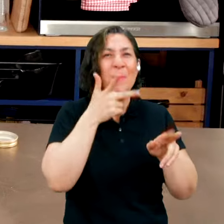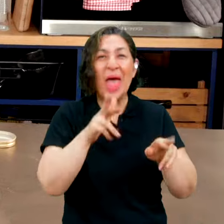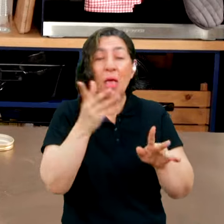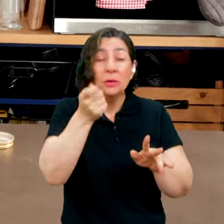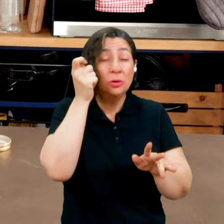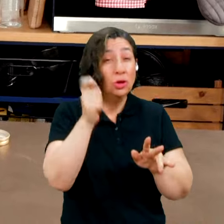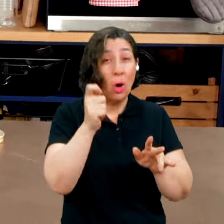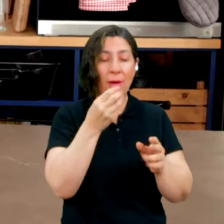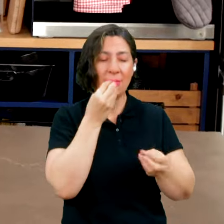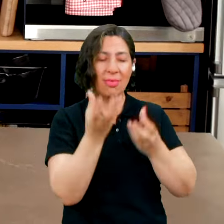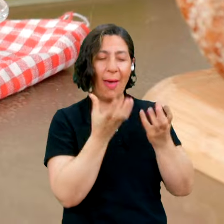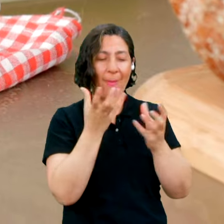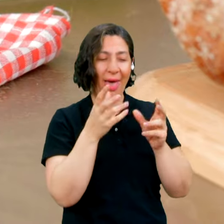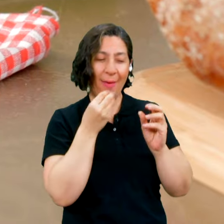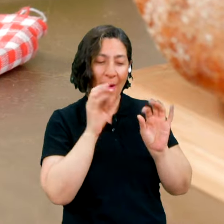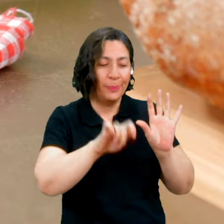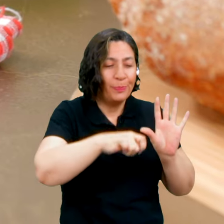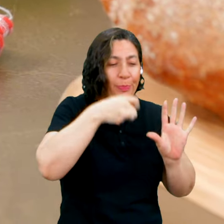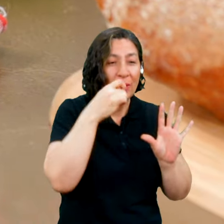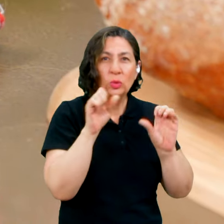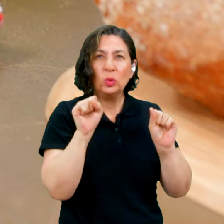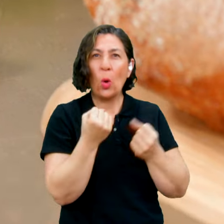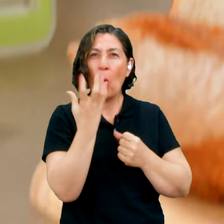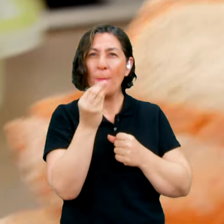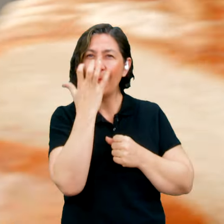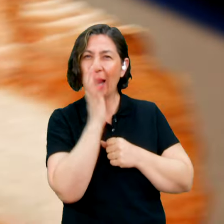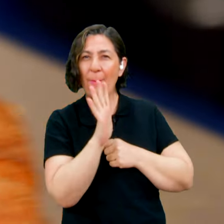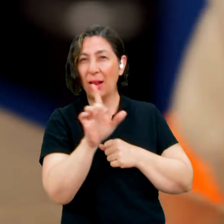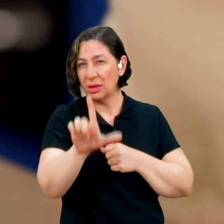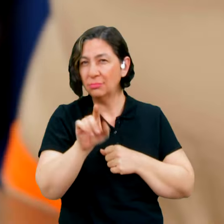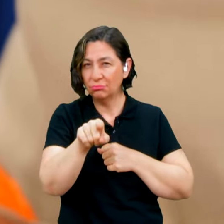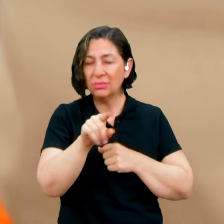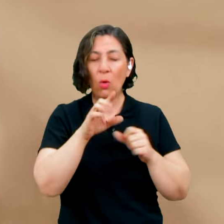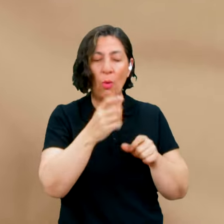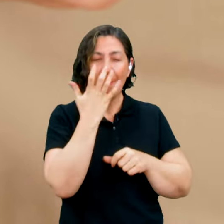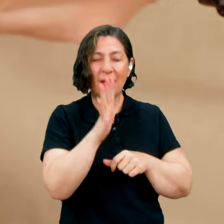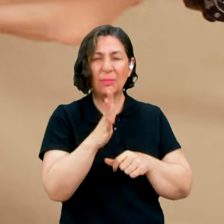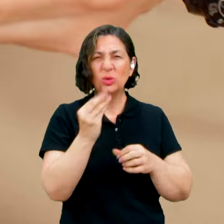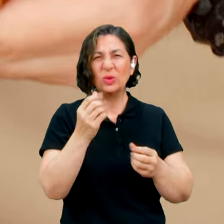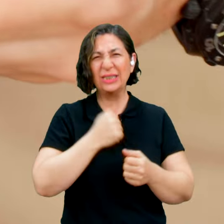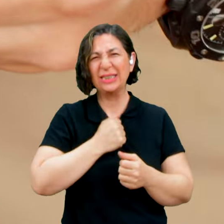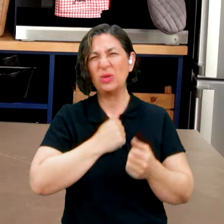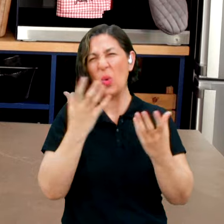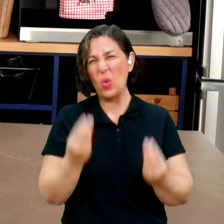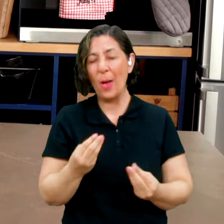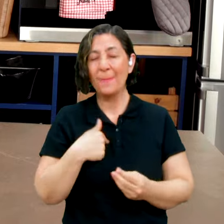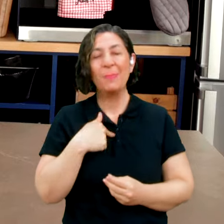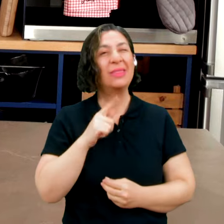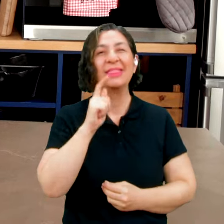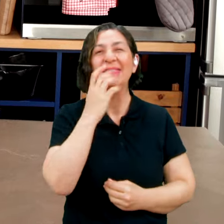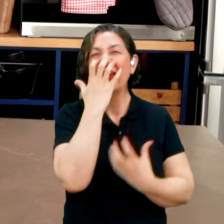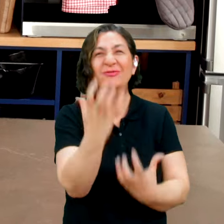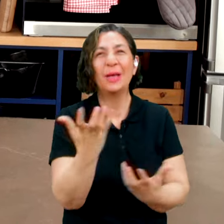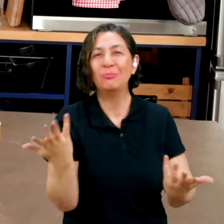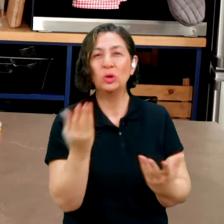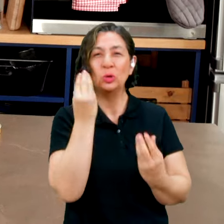benzeri tarz ürünlerin en zor yanı yeme kıvamına gelmesini, yani azıcık soğumasını beklemek. Bunu beklemek gerçekten sıkıntılı oluyor.